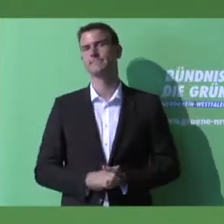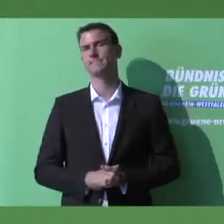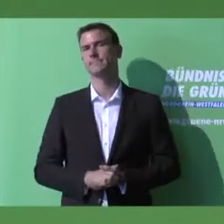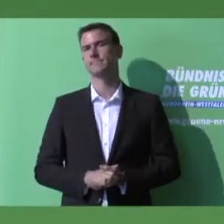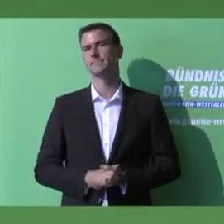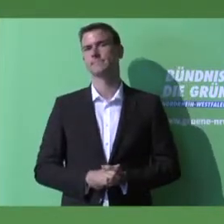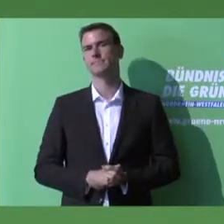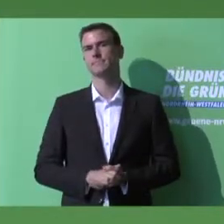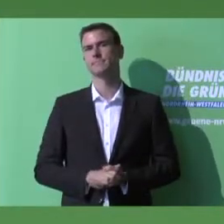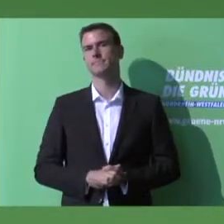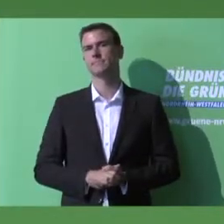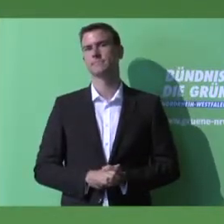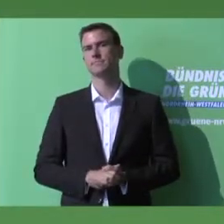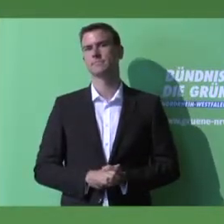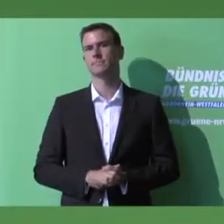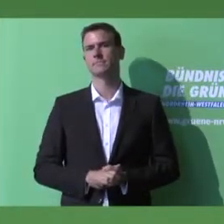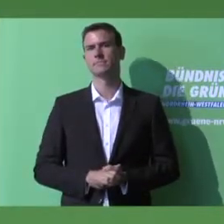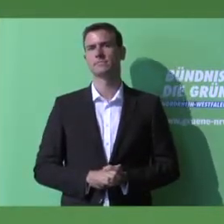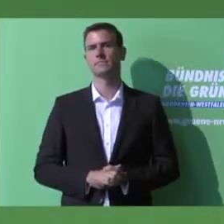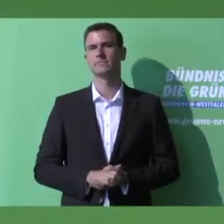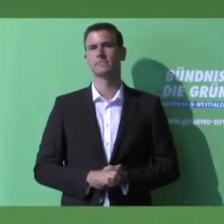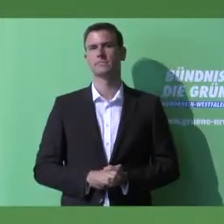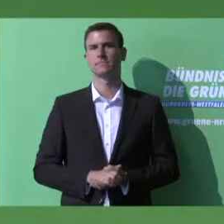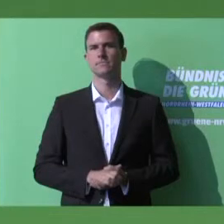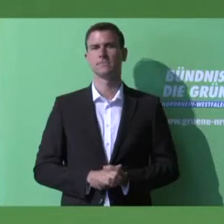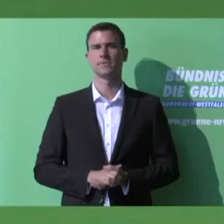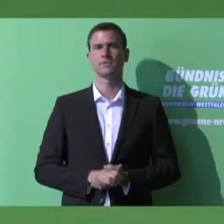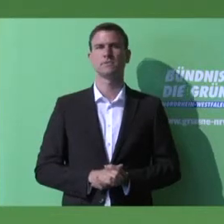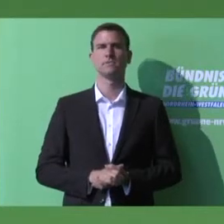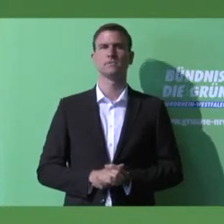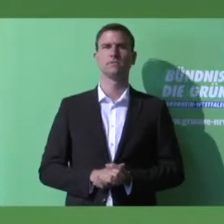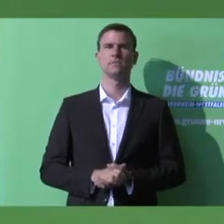auch in anderen Branchen bestimmte Grenzen zieht.